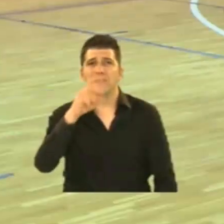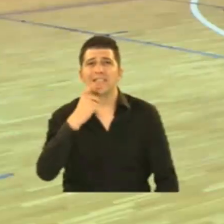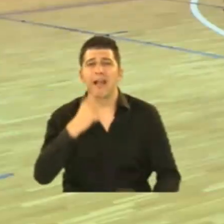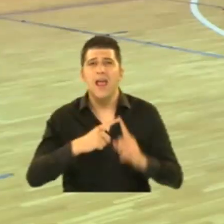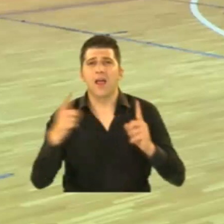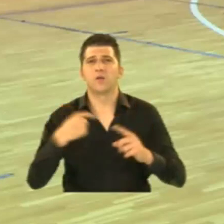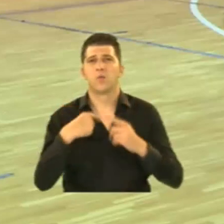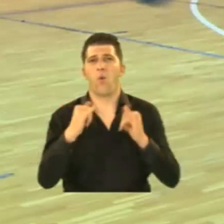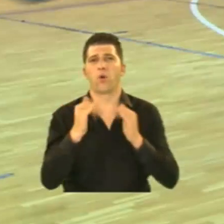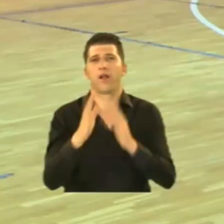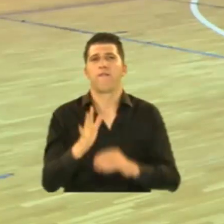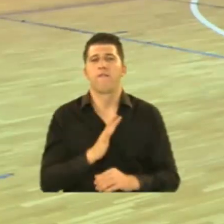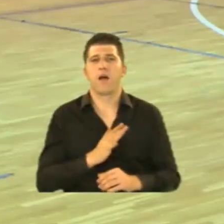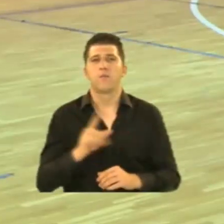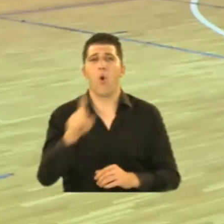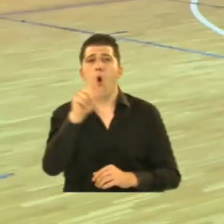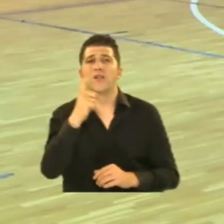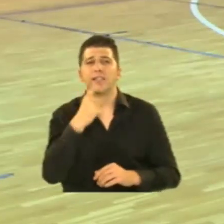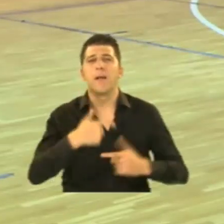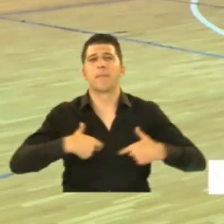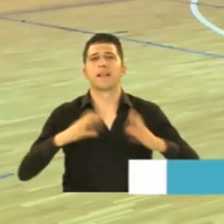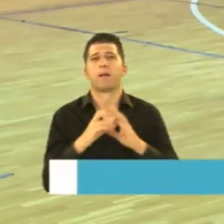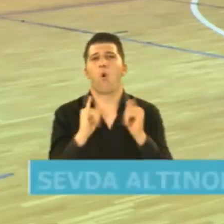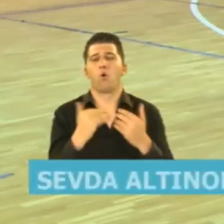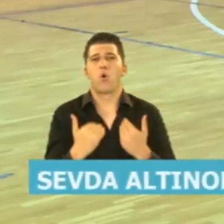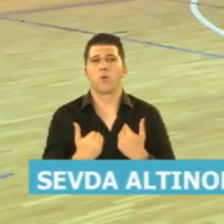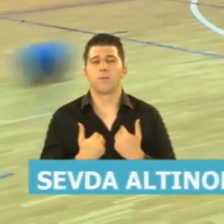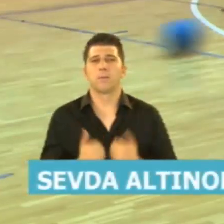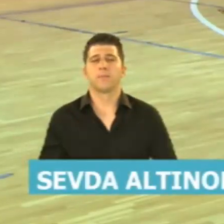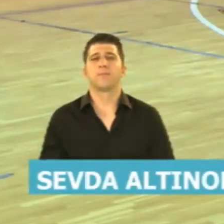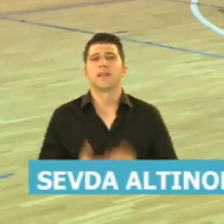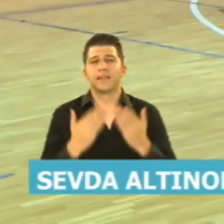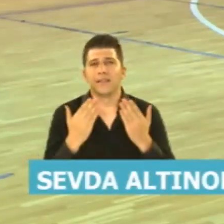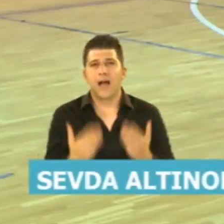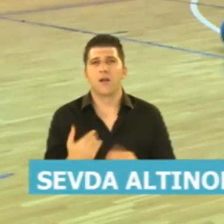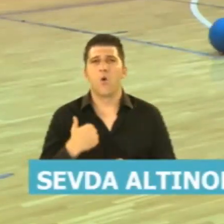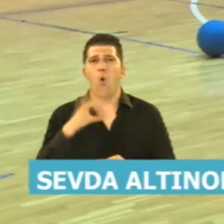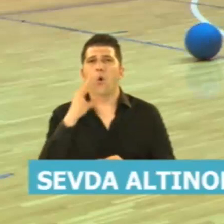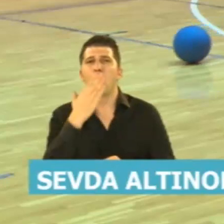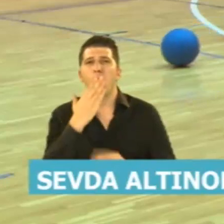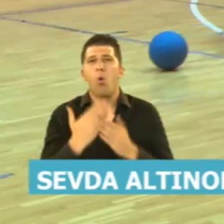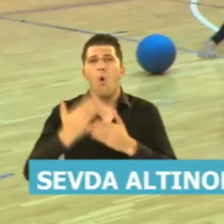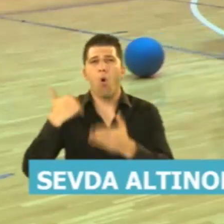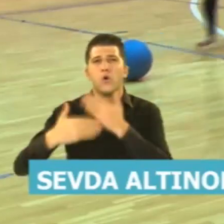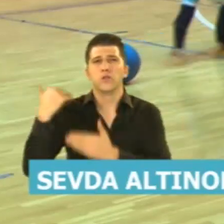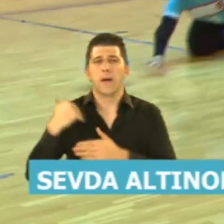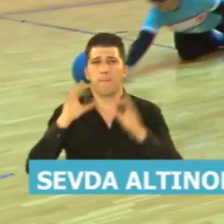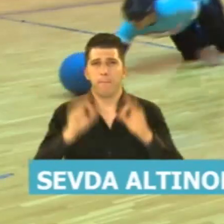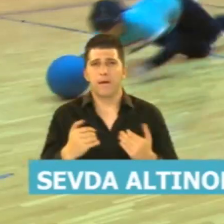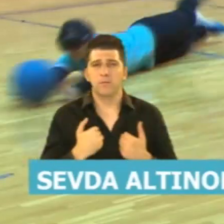13 yıldır golbolla uğraşıyorum. Tabii bu 10 senedir milli takımda oynuyorum. Yani ortaokulda